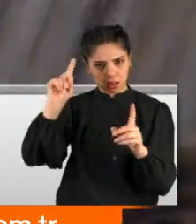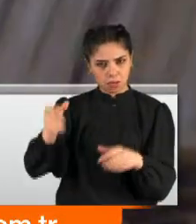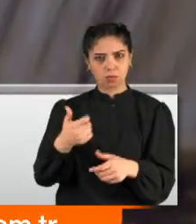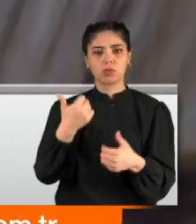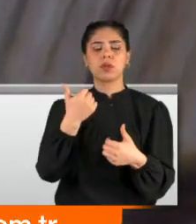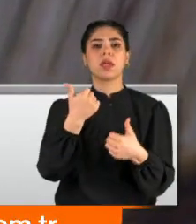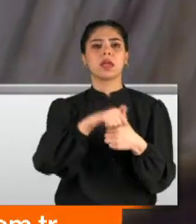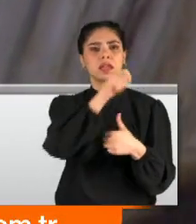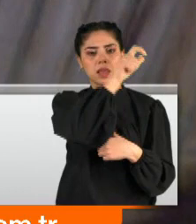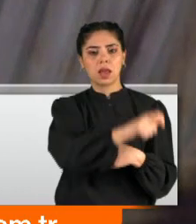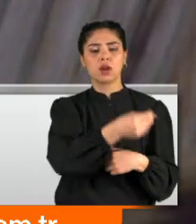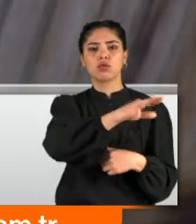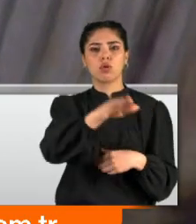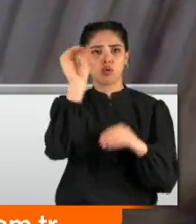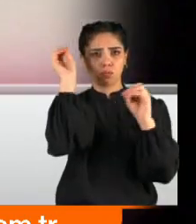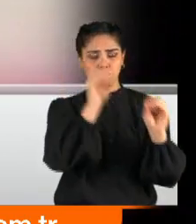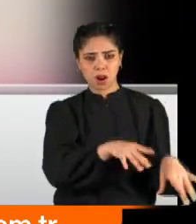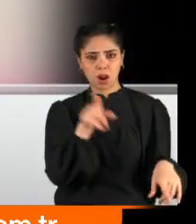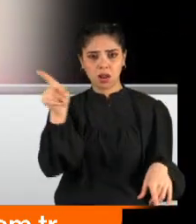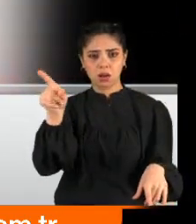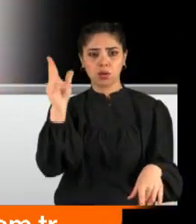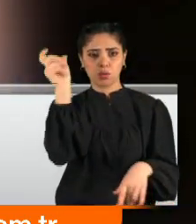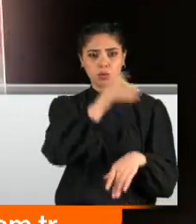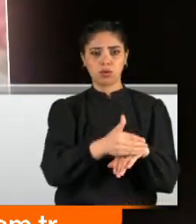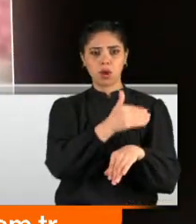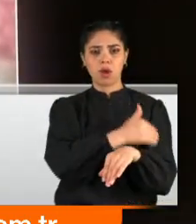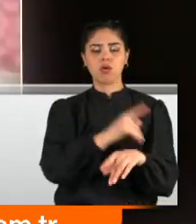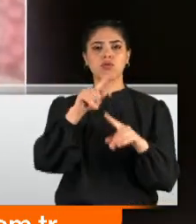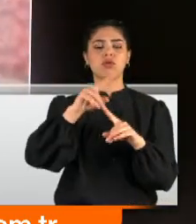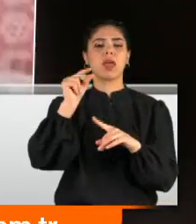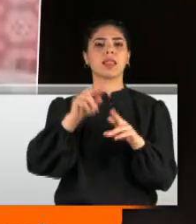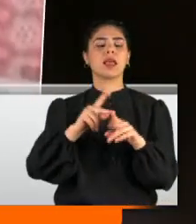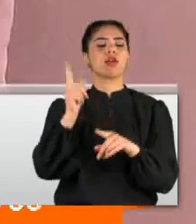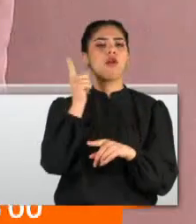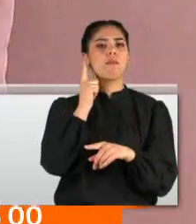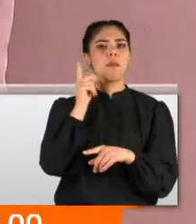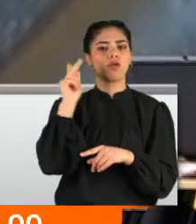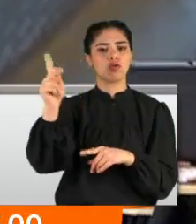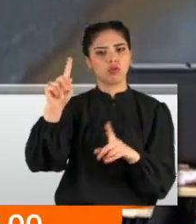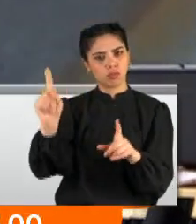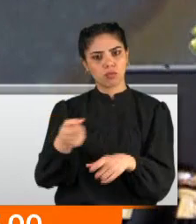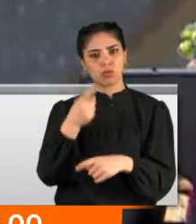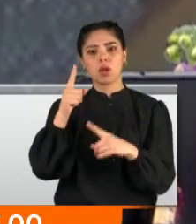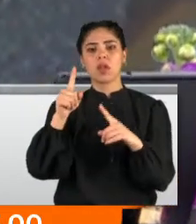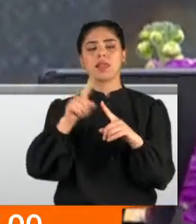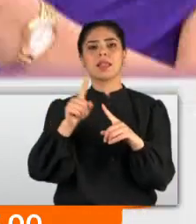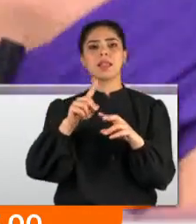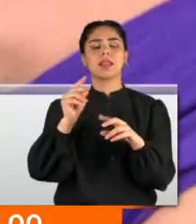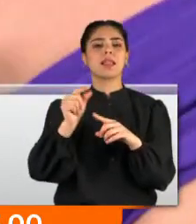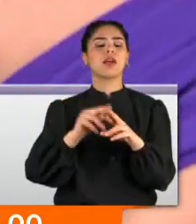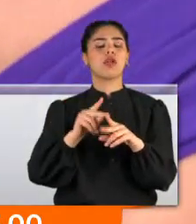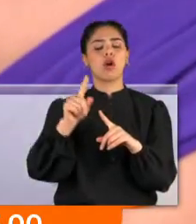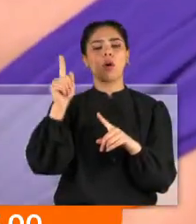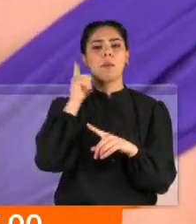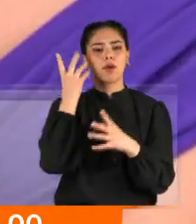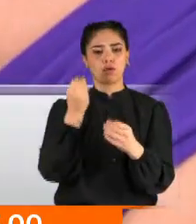Karınızı ve çocuklarınızı terk ediyorsunuz. Sizi 3 ay önce TikTok'ta fenomen bir şekilde buluyorlar. TikTok'ta fenomen oldunuz mu?